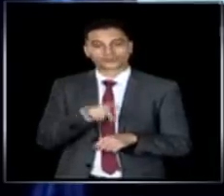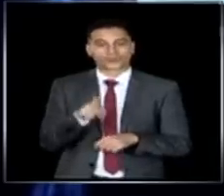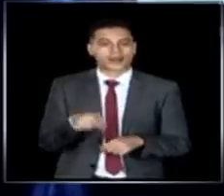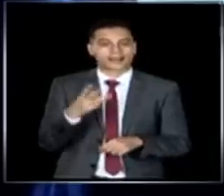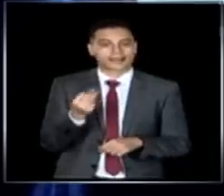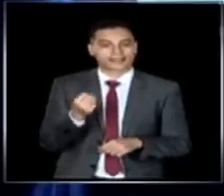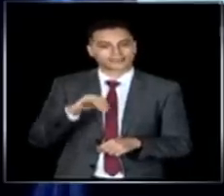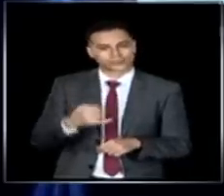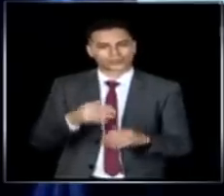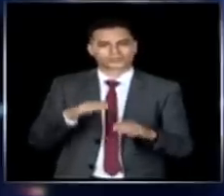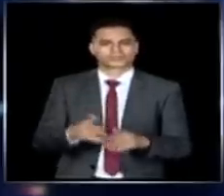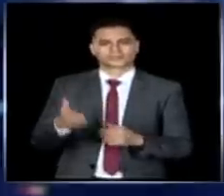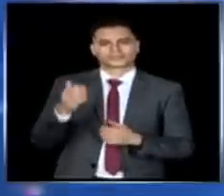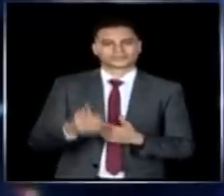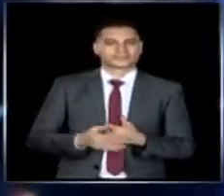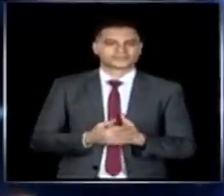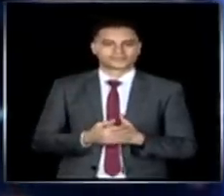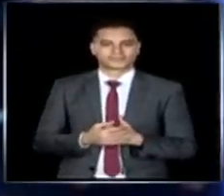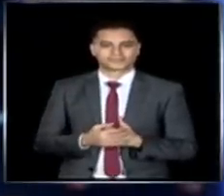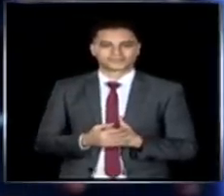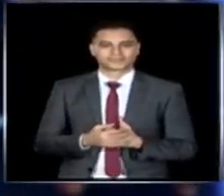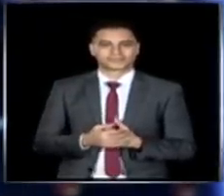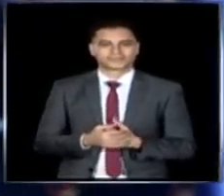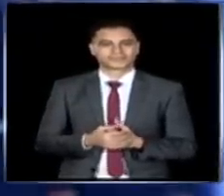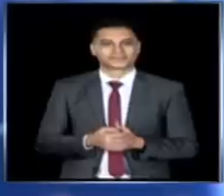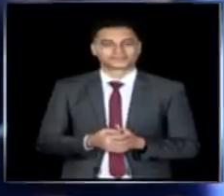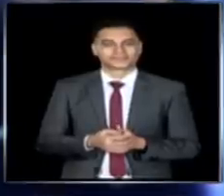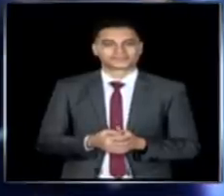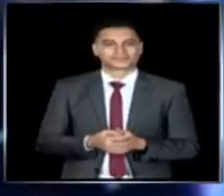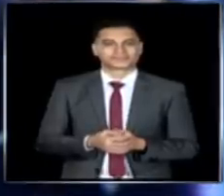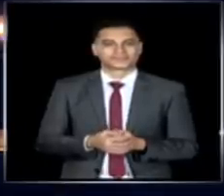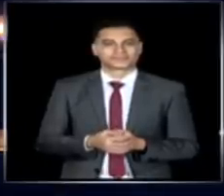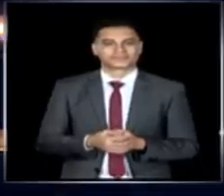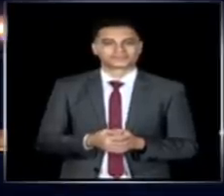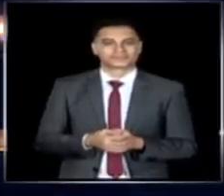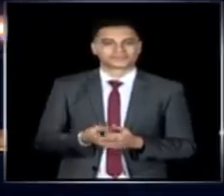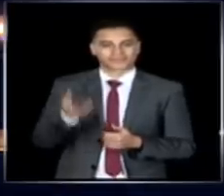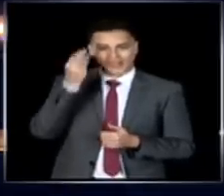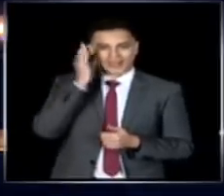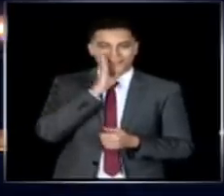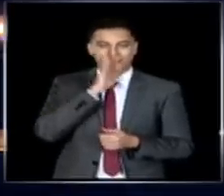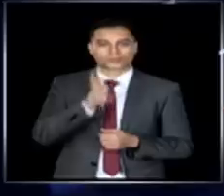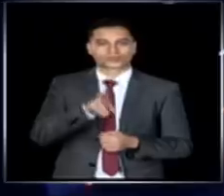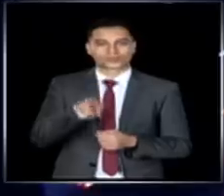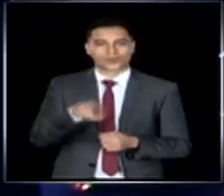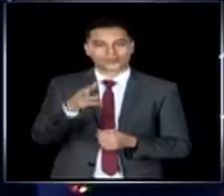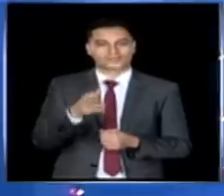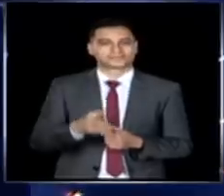أدوس. علم. والسؤال هو